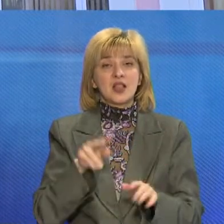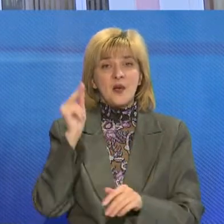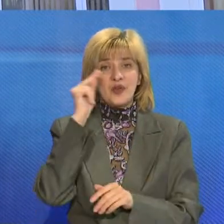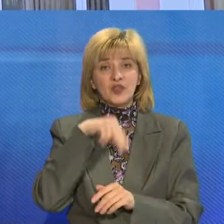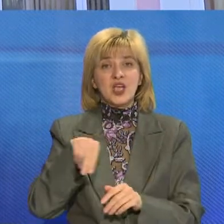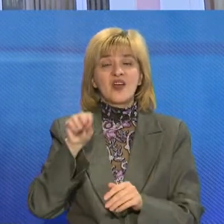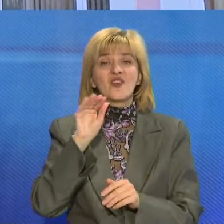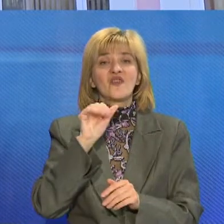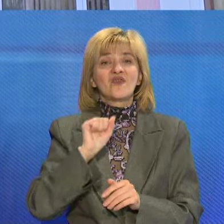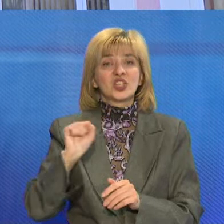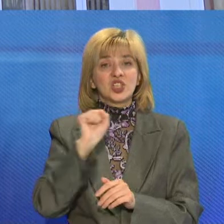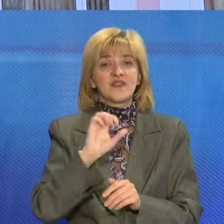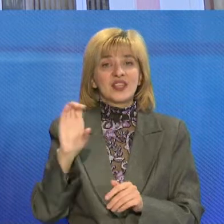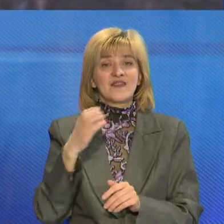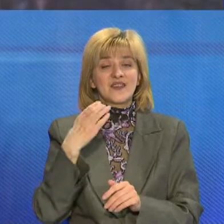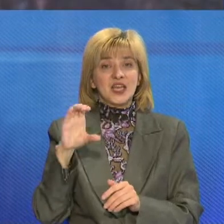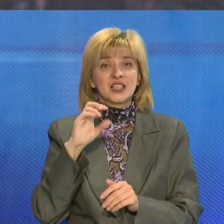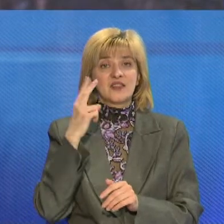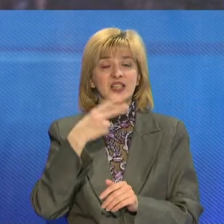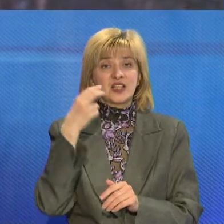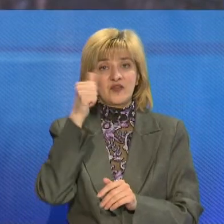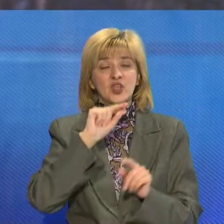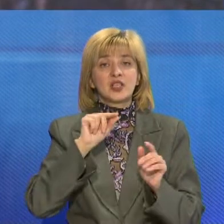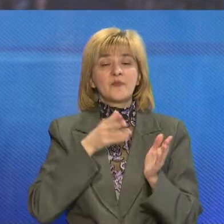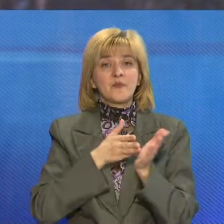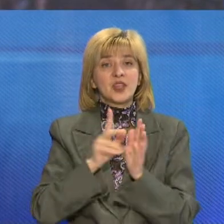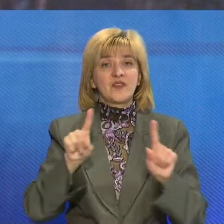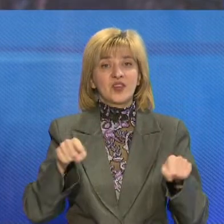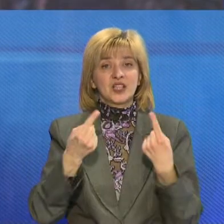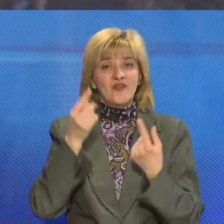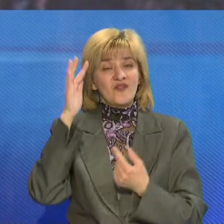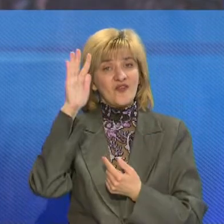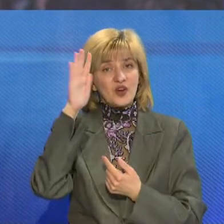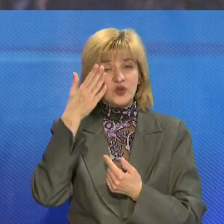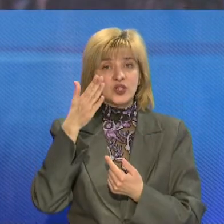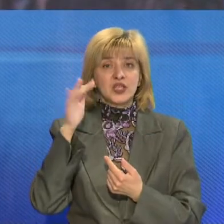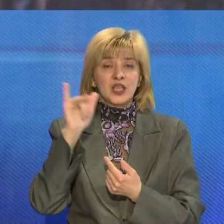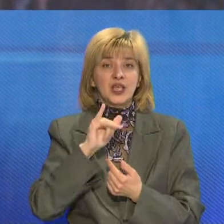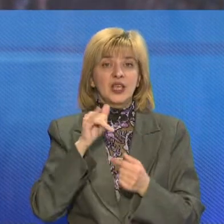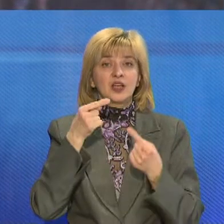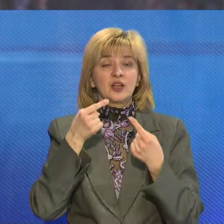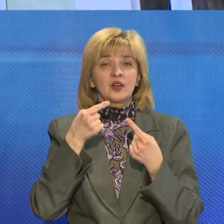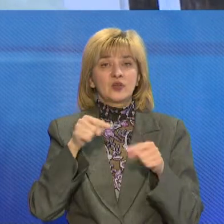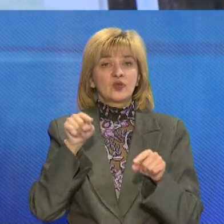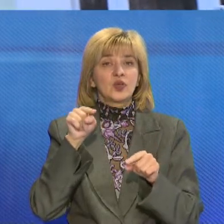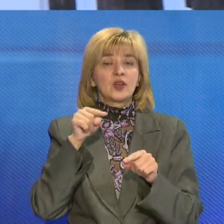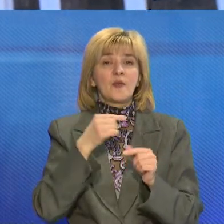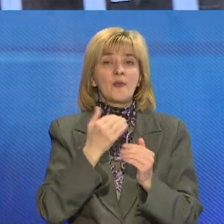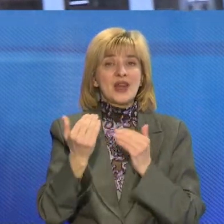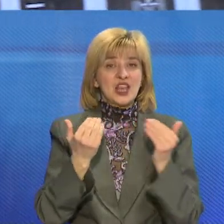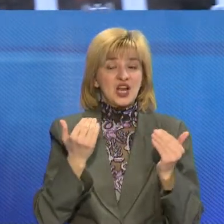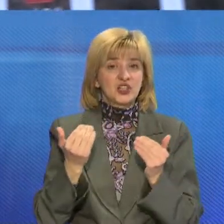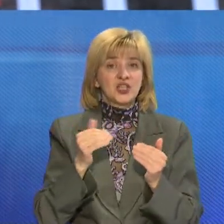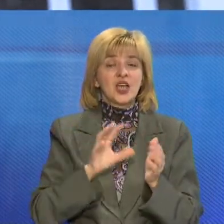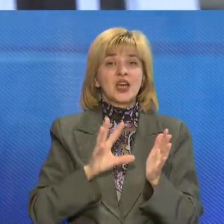вересні 2020 года з метою узбудження соціальної ворожості і по прикметі іншої соціальної приналежності розмістив у